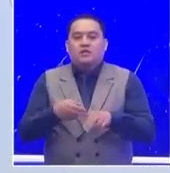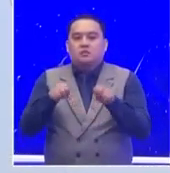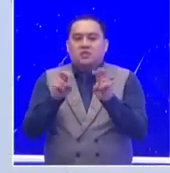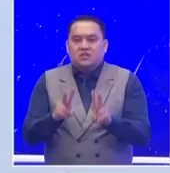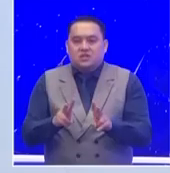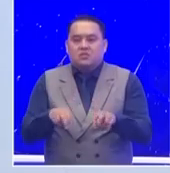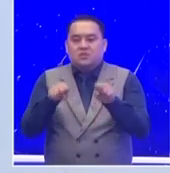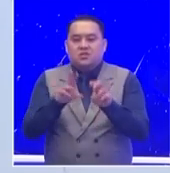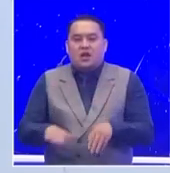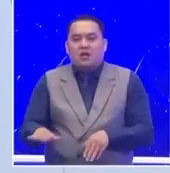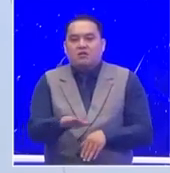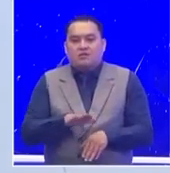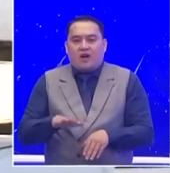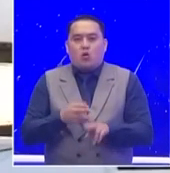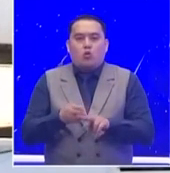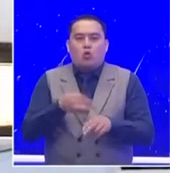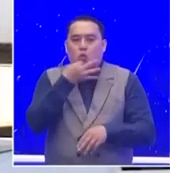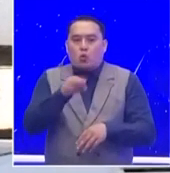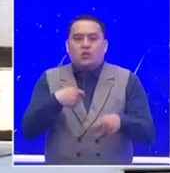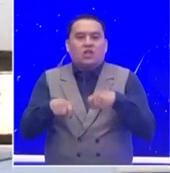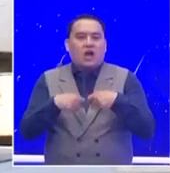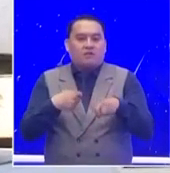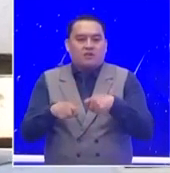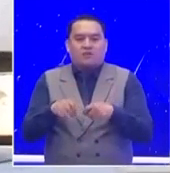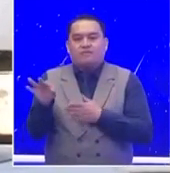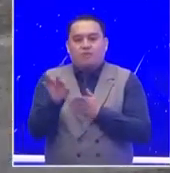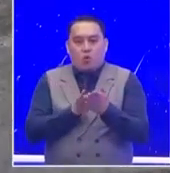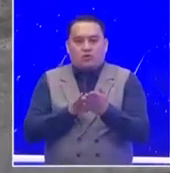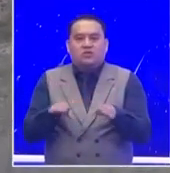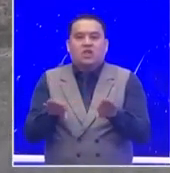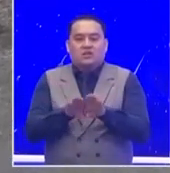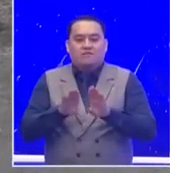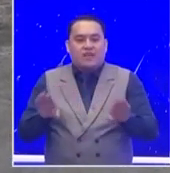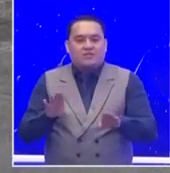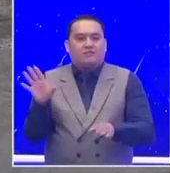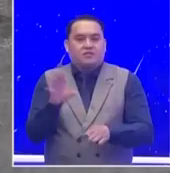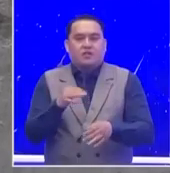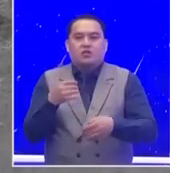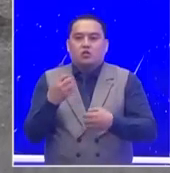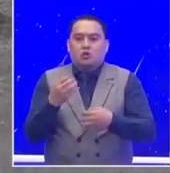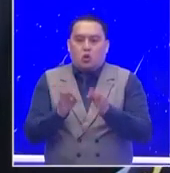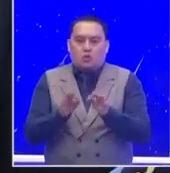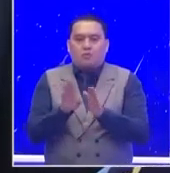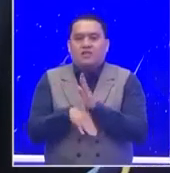специально отведенным дорогам любой товар будет доставляться в регион вовремя и в соответствии со всеми нормами безопасности.